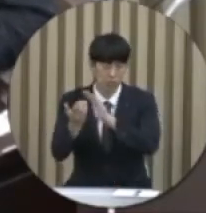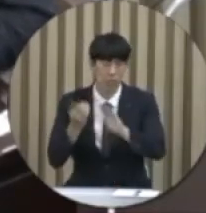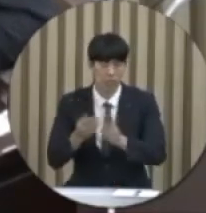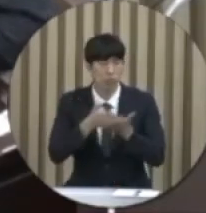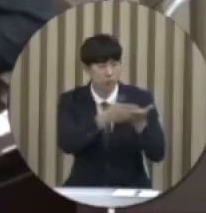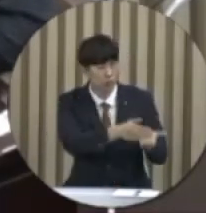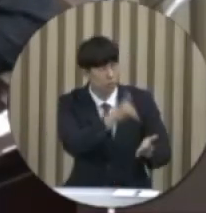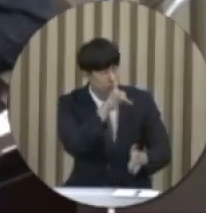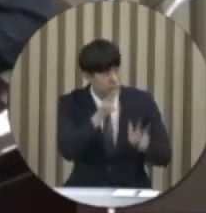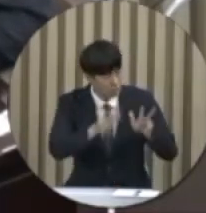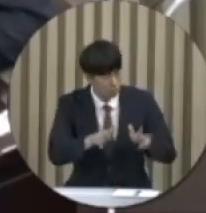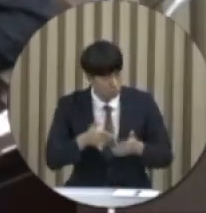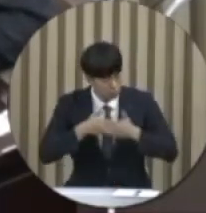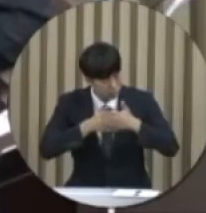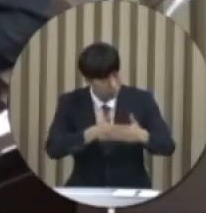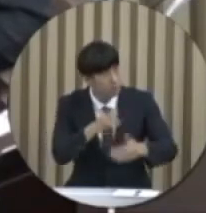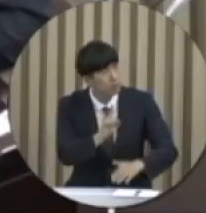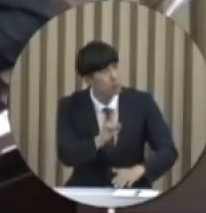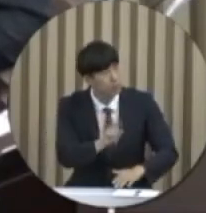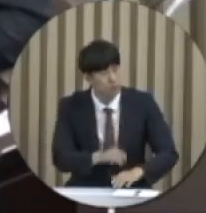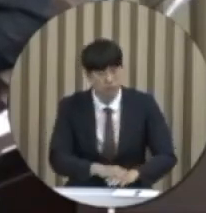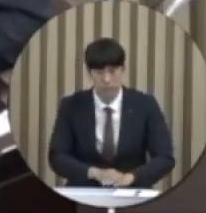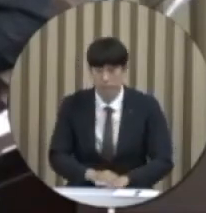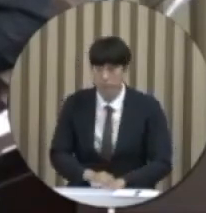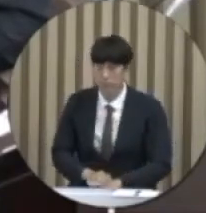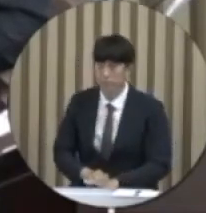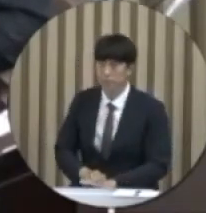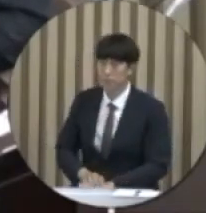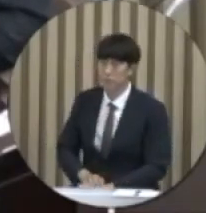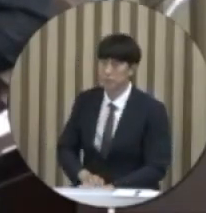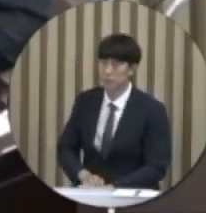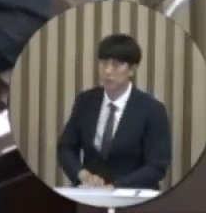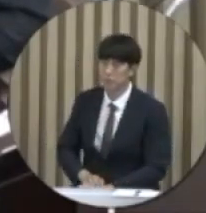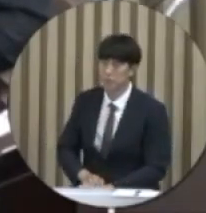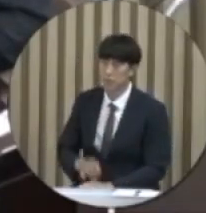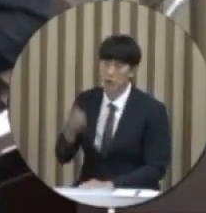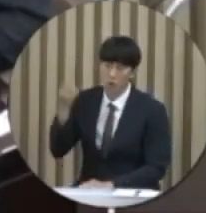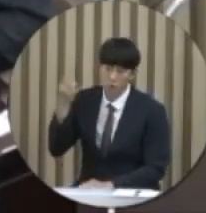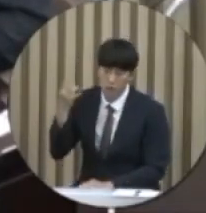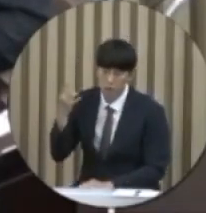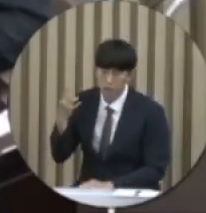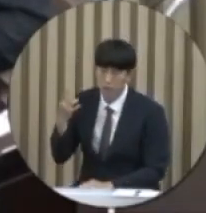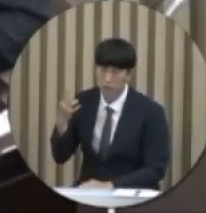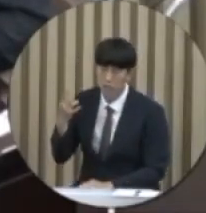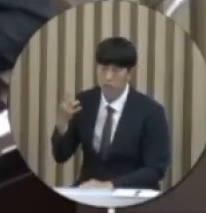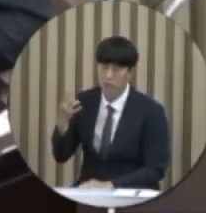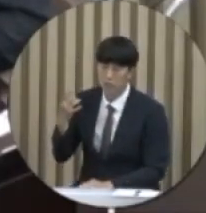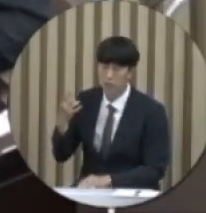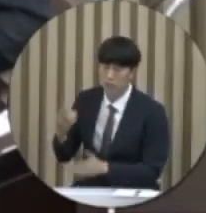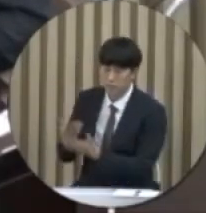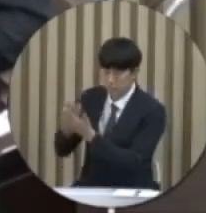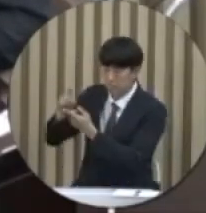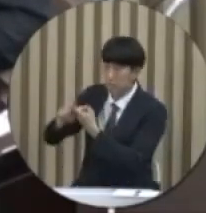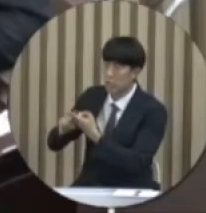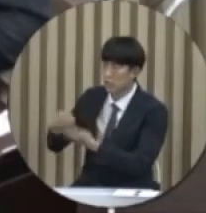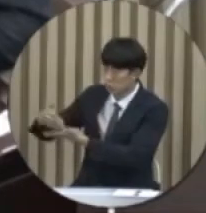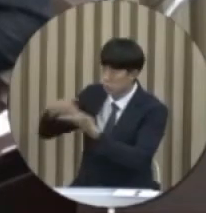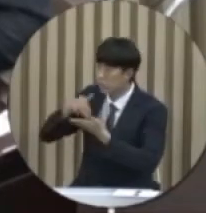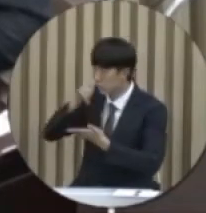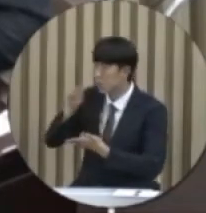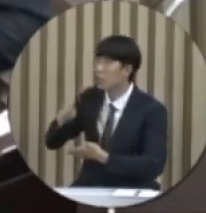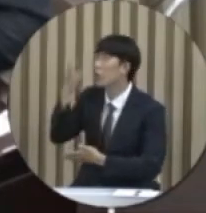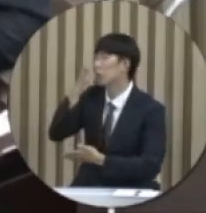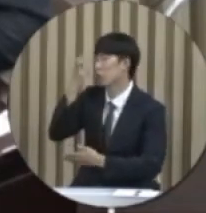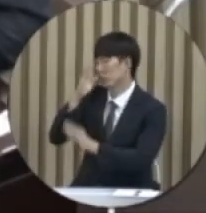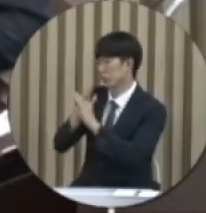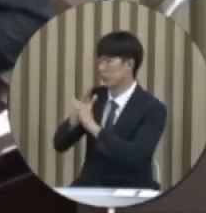지금은 어떻게 진행되고 계시나요? 그 원래 지중화에 대한 요구가 있었고 거기에 대한 우리 자체 검토를 하고